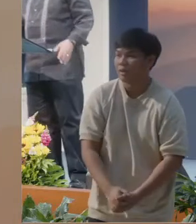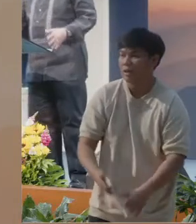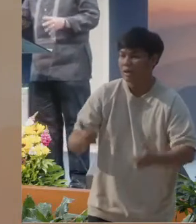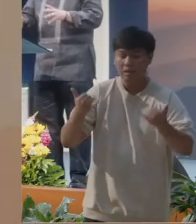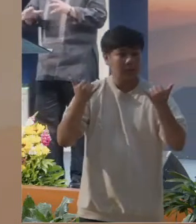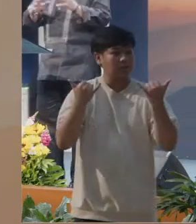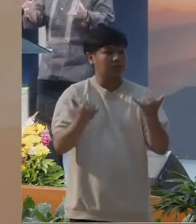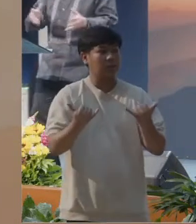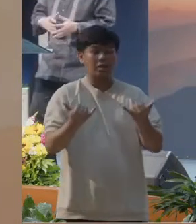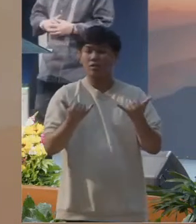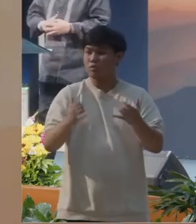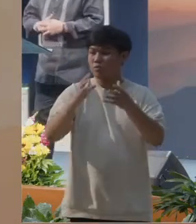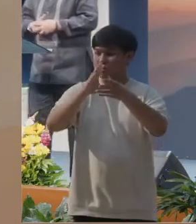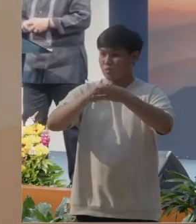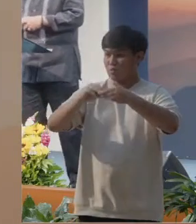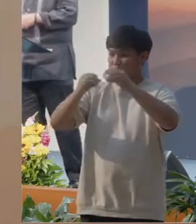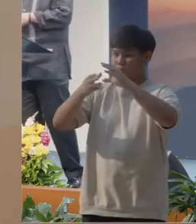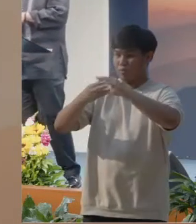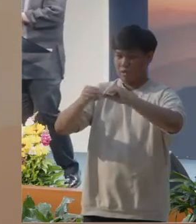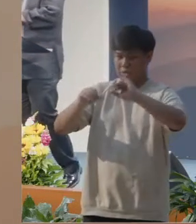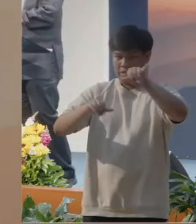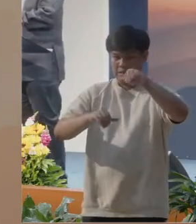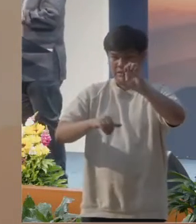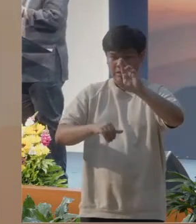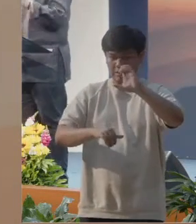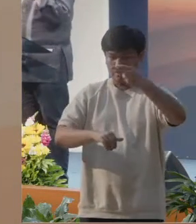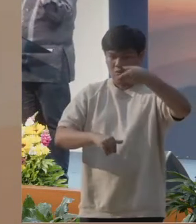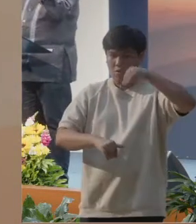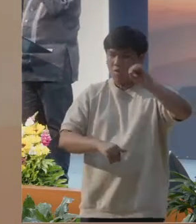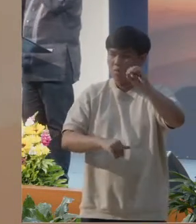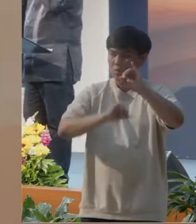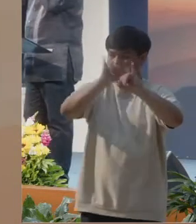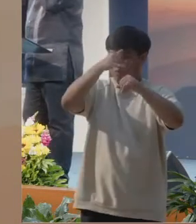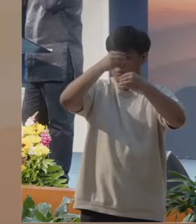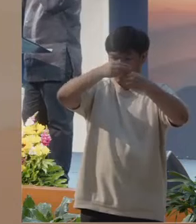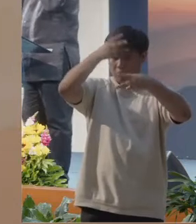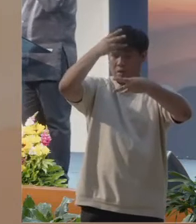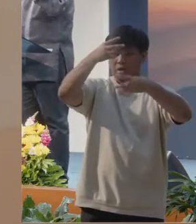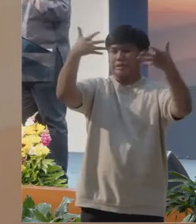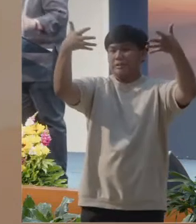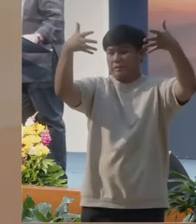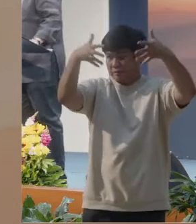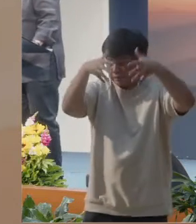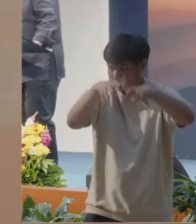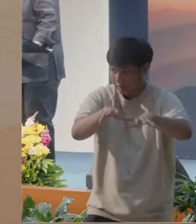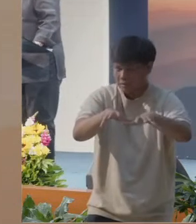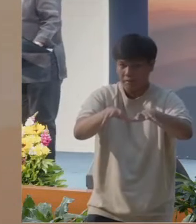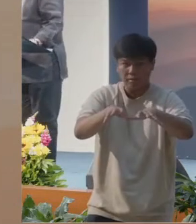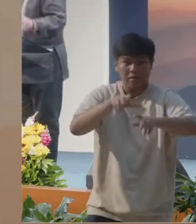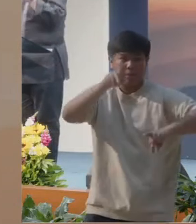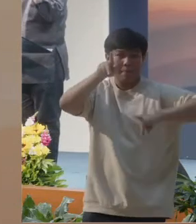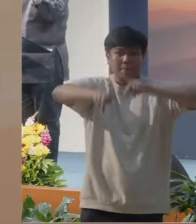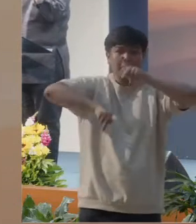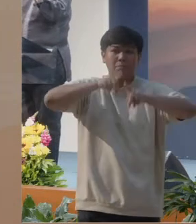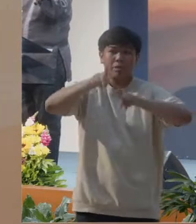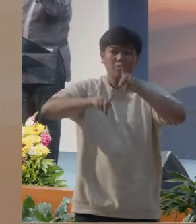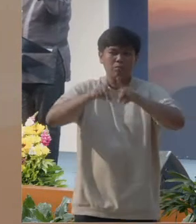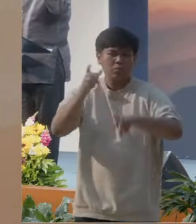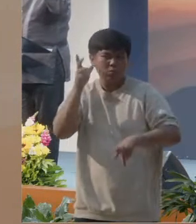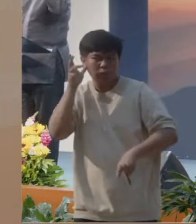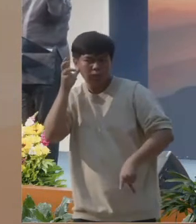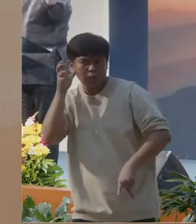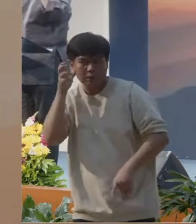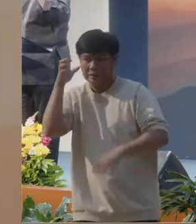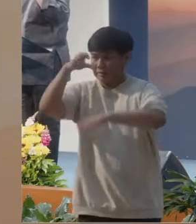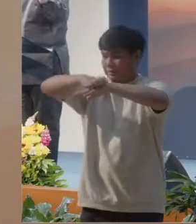Now, sa ating pag-aaral, lalong-lalo na po sa Ingles, nasanay na po ang mga tainga ng mga tao na pakinggan kung ano yung